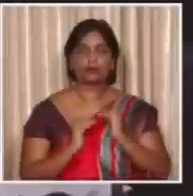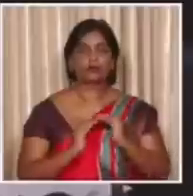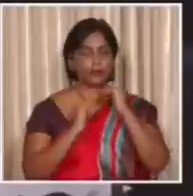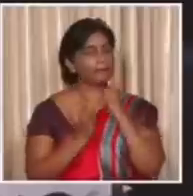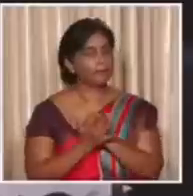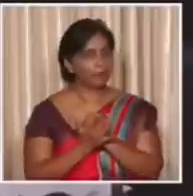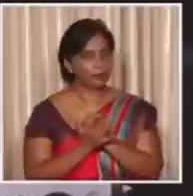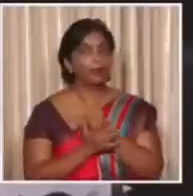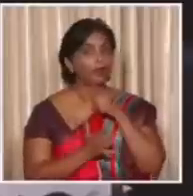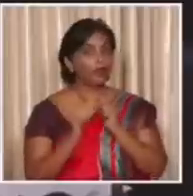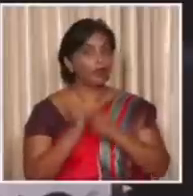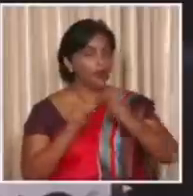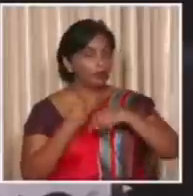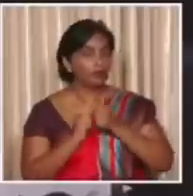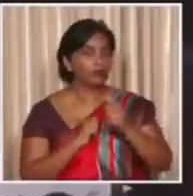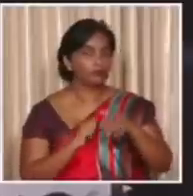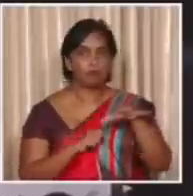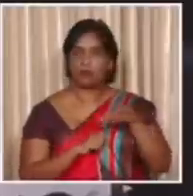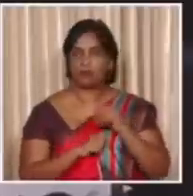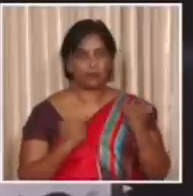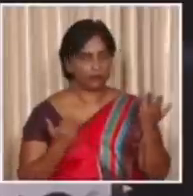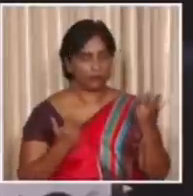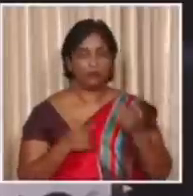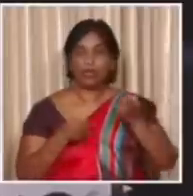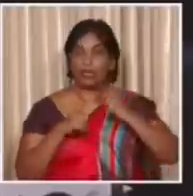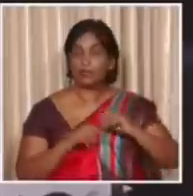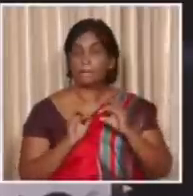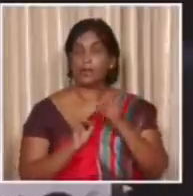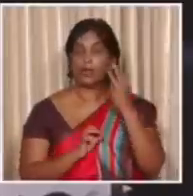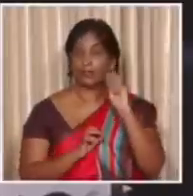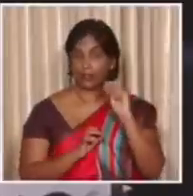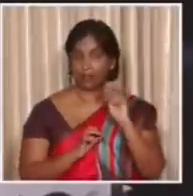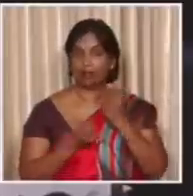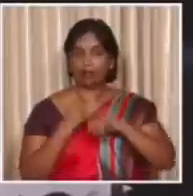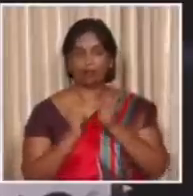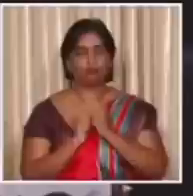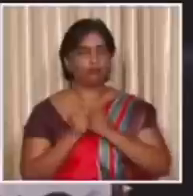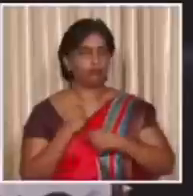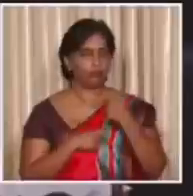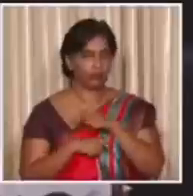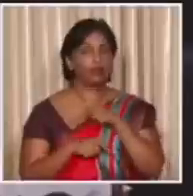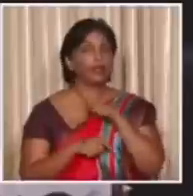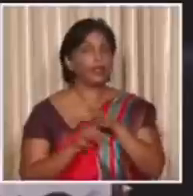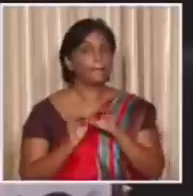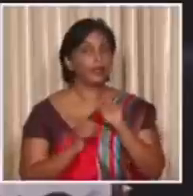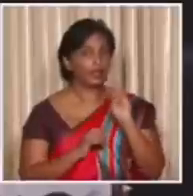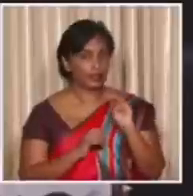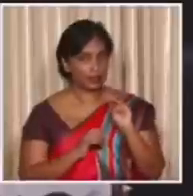බැංකුවට ඒ ණය ප්‍රතිහුගත කිරීමට භාජන වෙන්නේ නැහැ. ඊතුරු බිලියන 30 තමයි ප්‍රතිහුගත කිරීමට භාජන වෙන්නේ. ඒ බිලියන